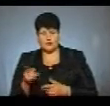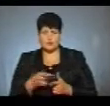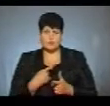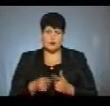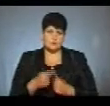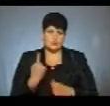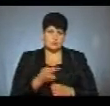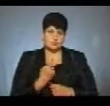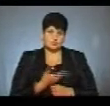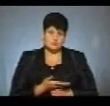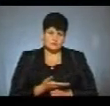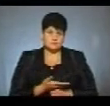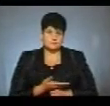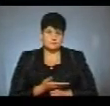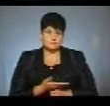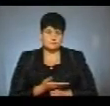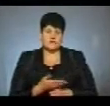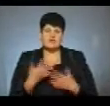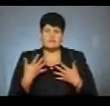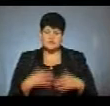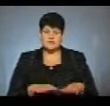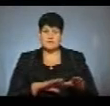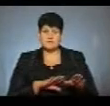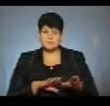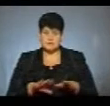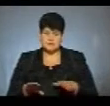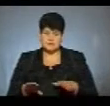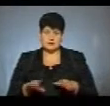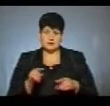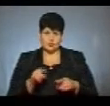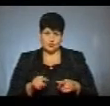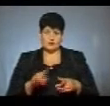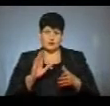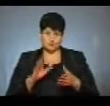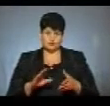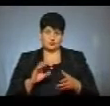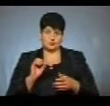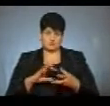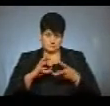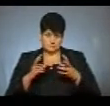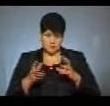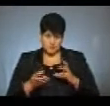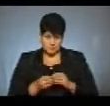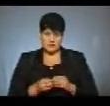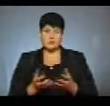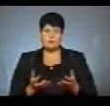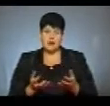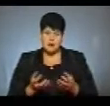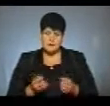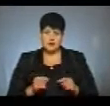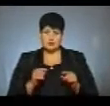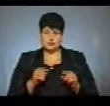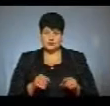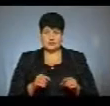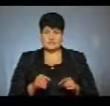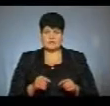обласного рівня. І вже по заключеннях актів досліджень стану здоров'я приймається